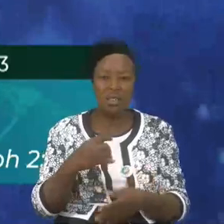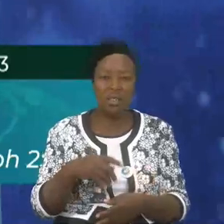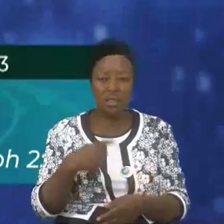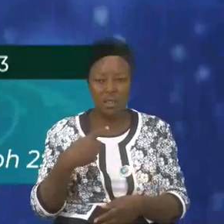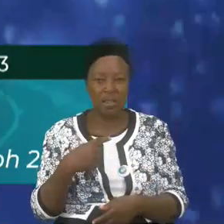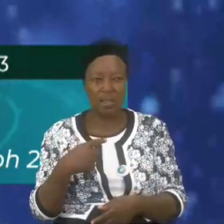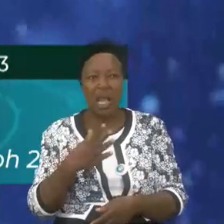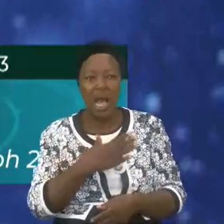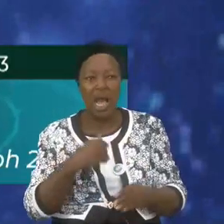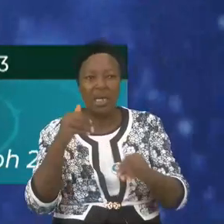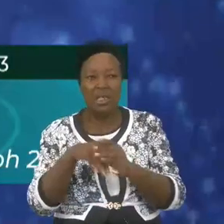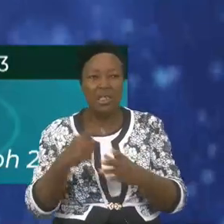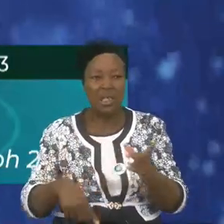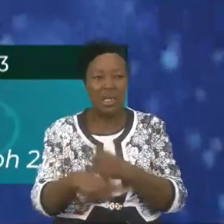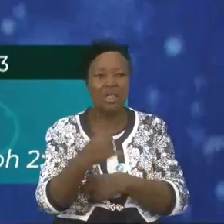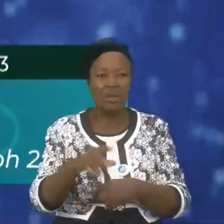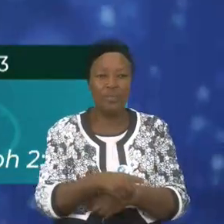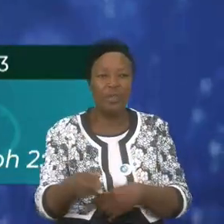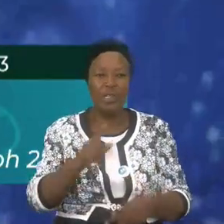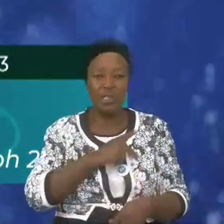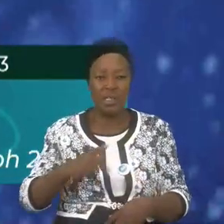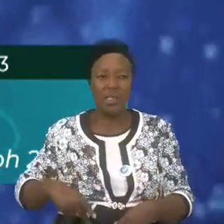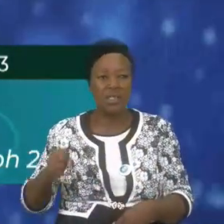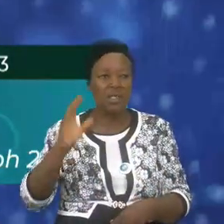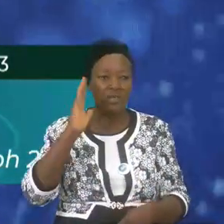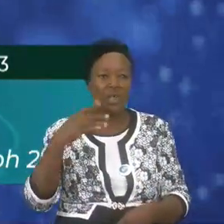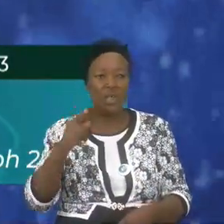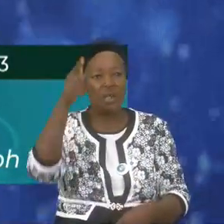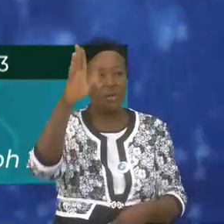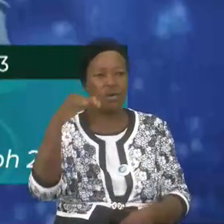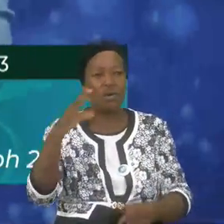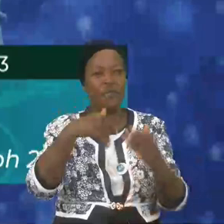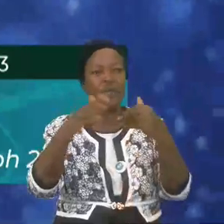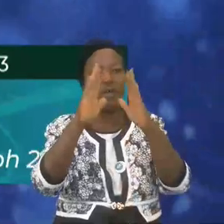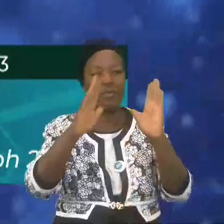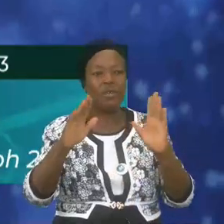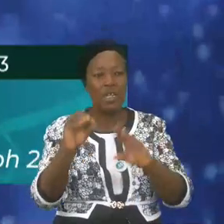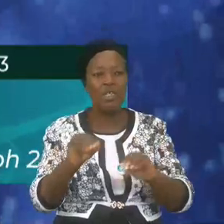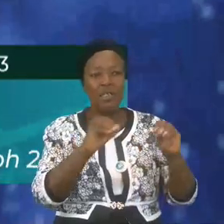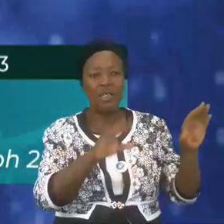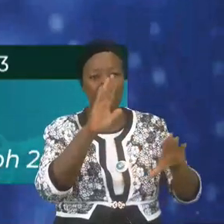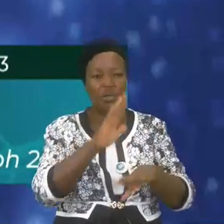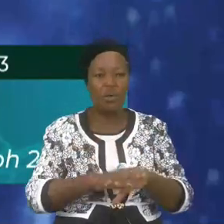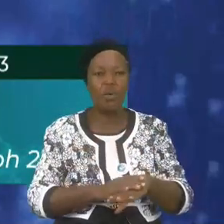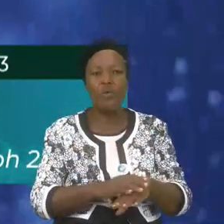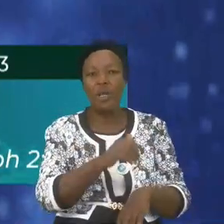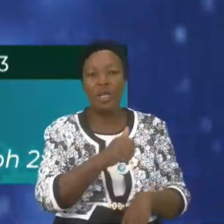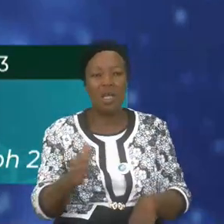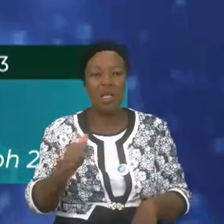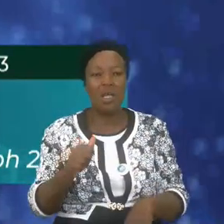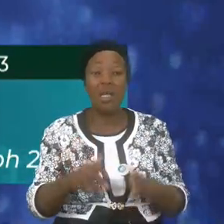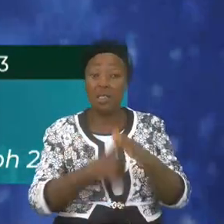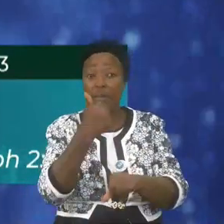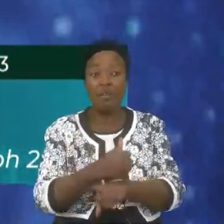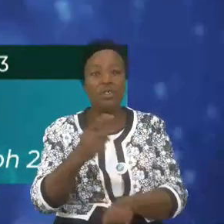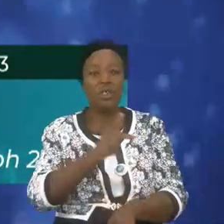le temps de ses rois, le Dieu des cieux suscitera un royaume qui